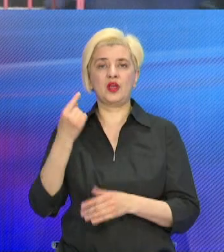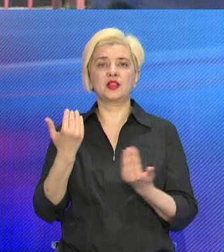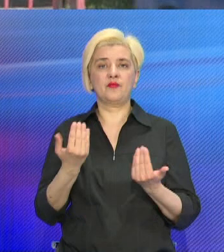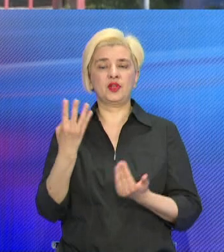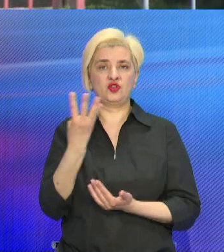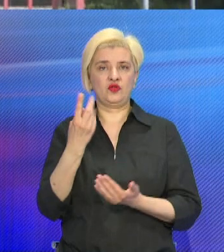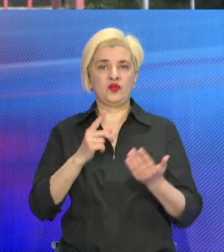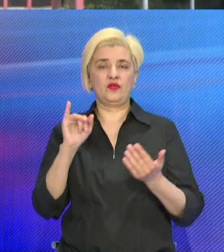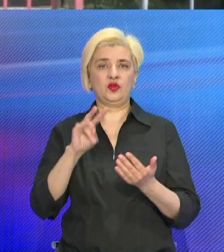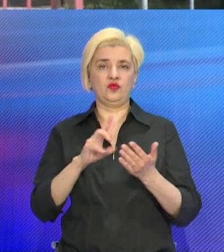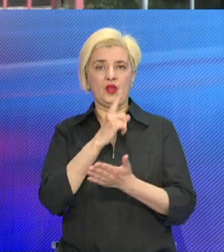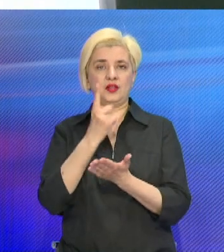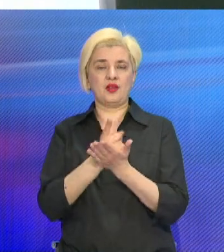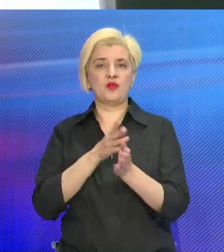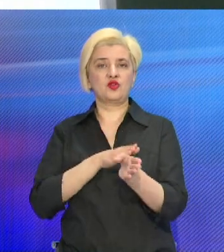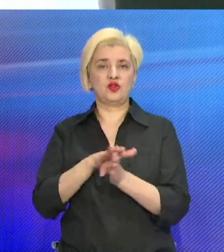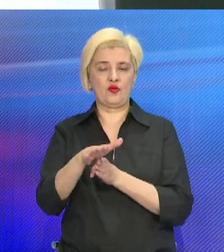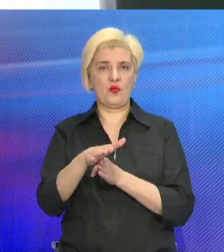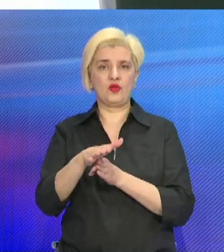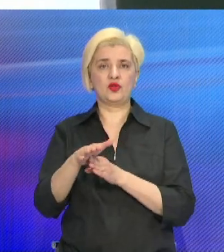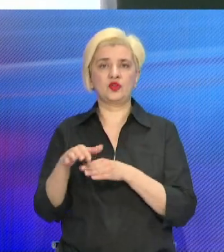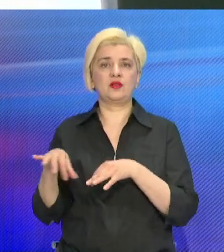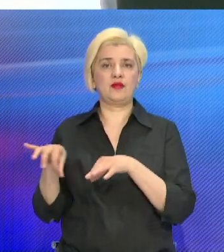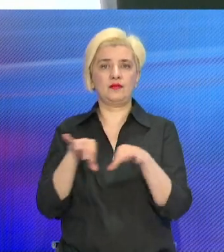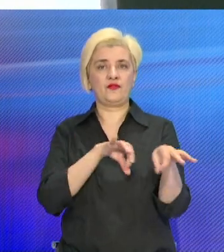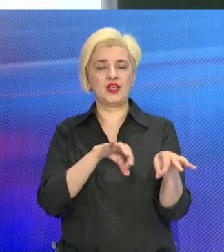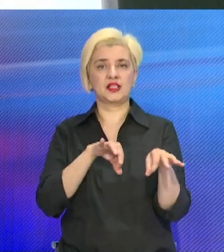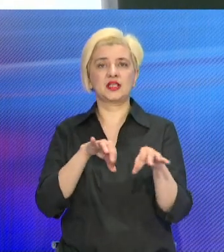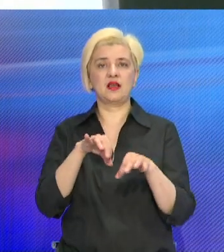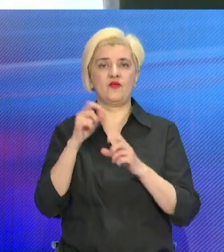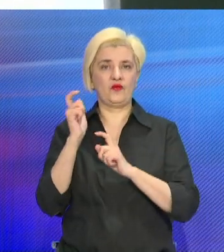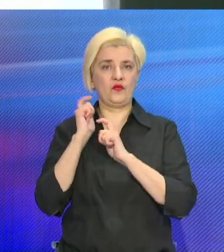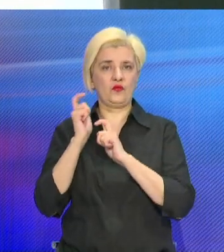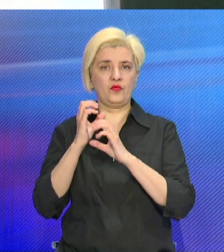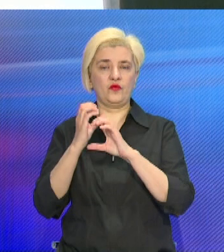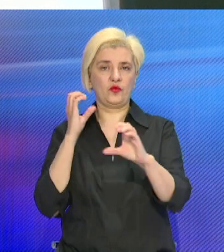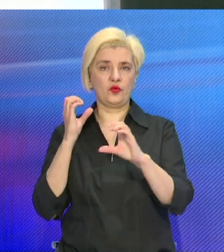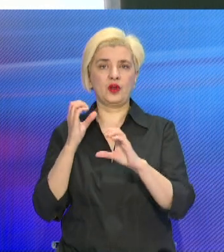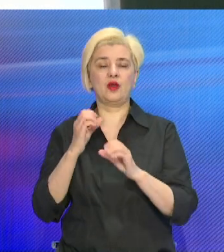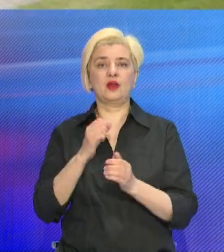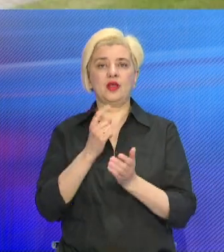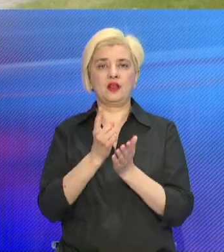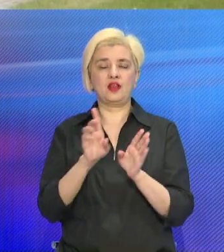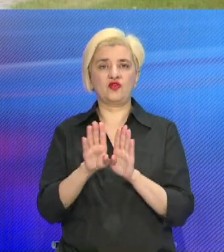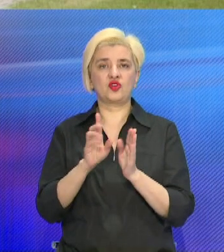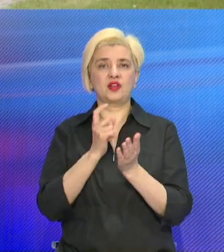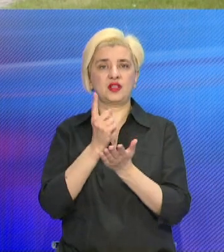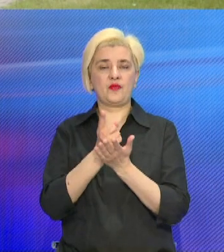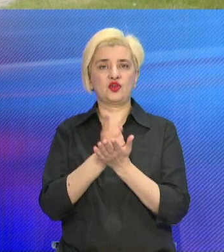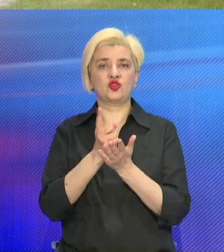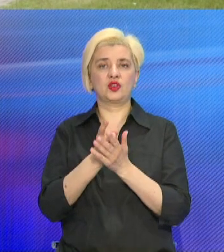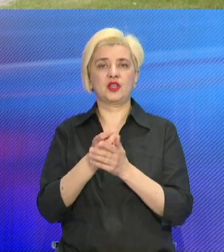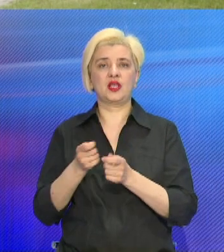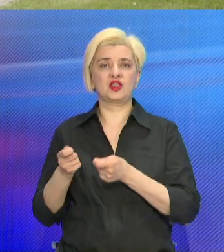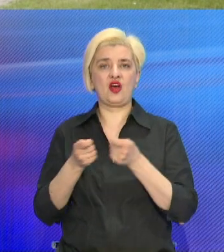на ўезд з нашай тэрыторыі беларускіх і расійскіх фур. Забарона закране таксама цягачы, прычэпы, у тым ліку